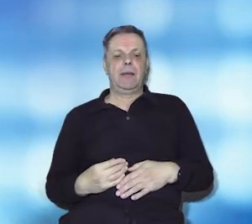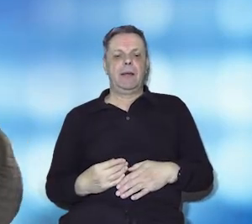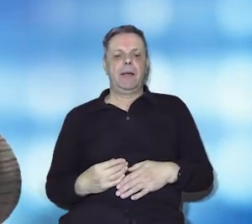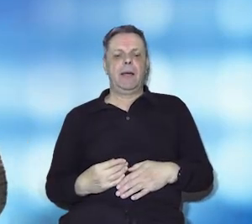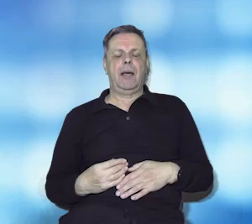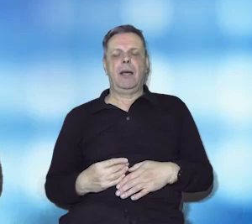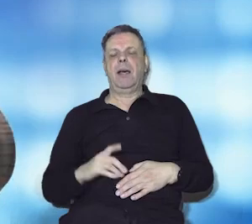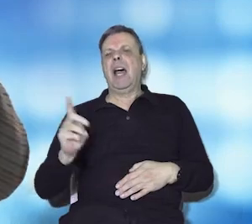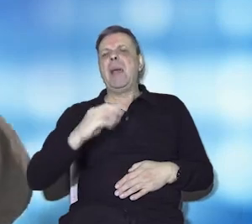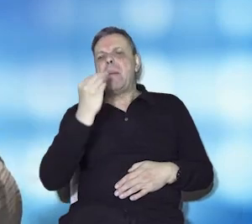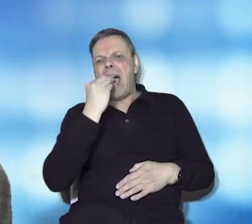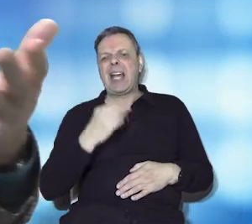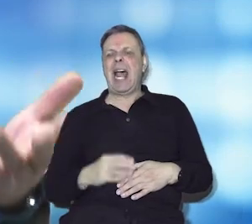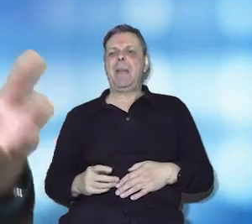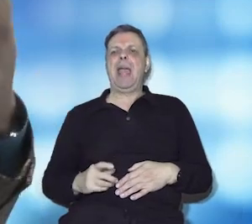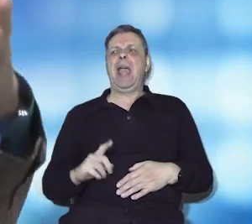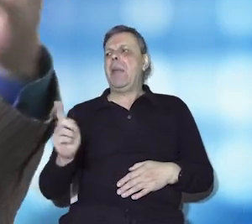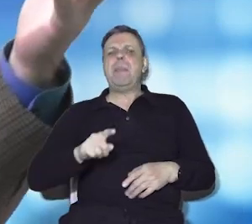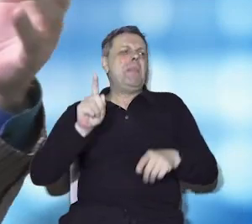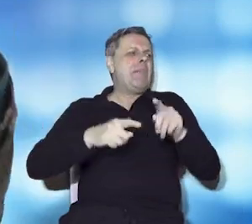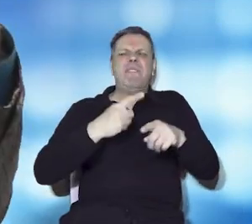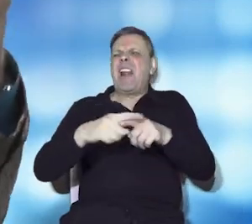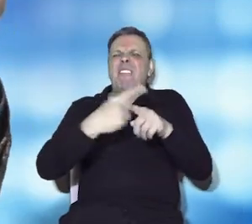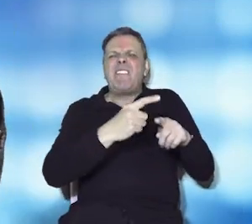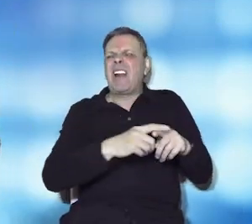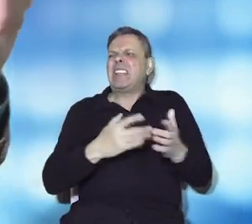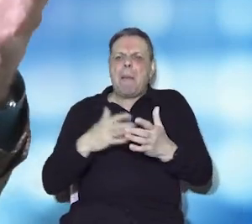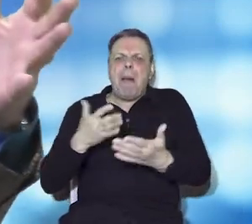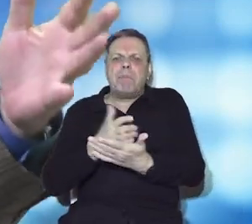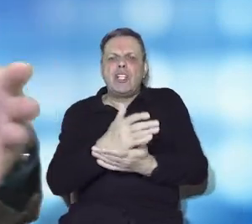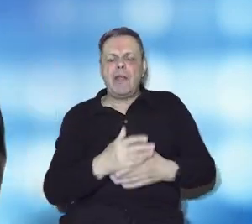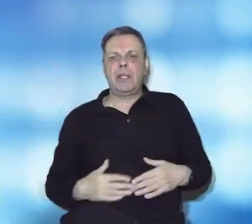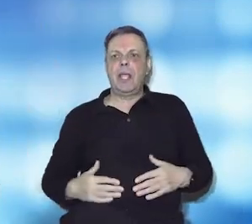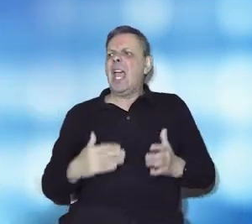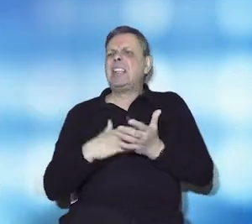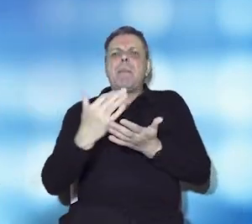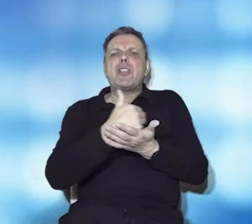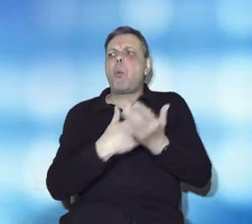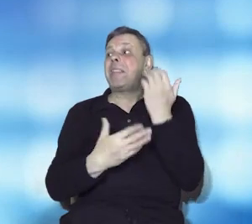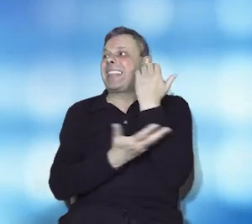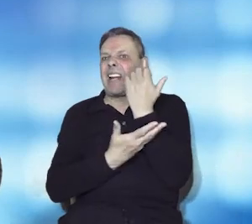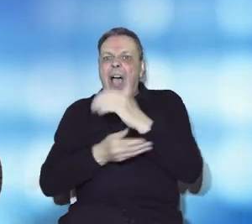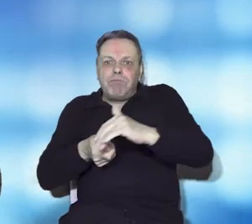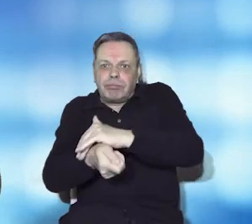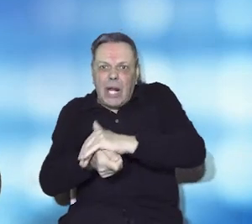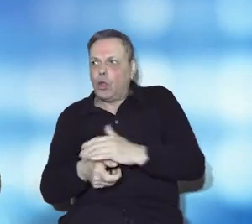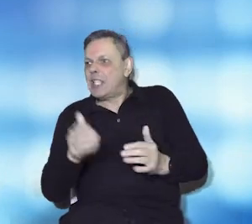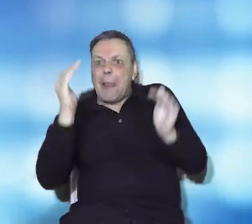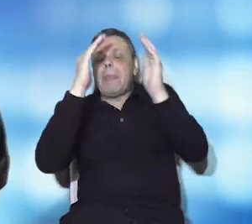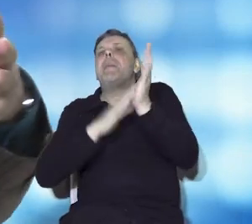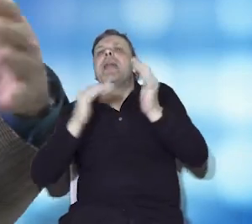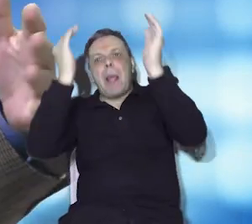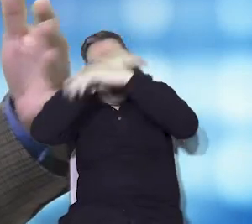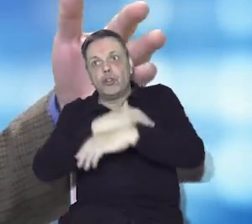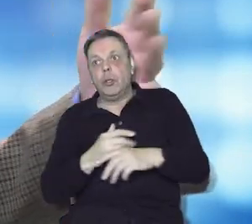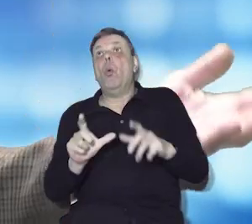nema hrane, nema ovoga, nema onoga, treba preživjeti, treba skupiti drva za naložiti za tu noć. Da.